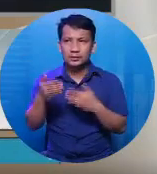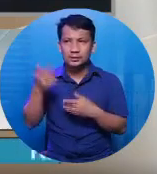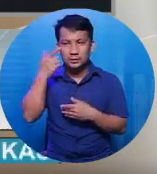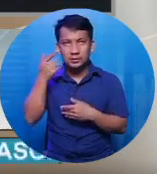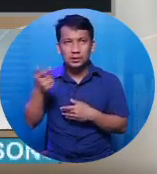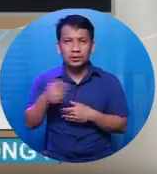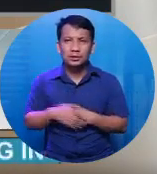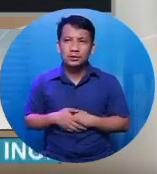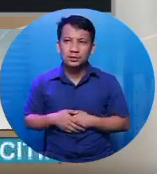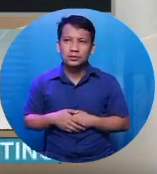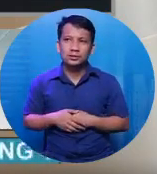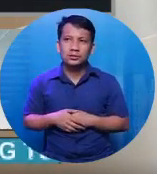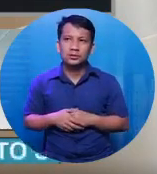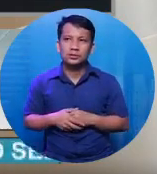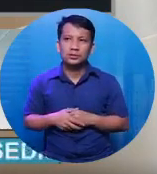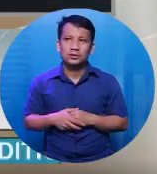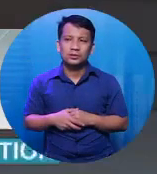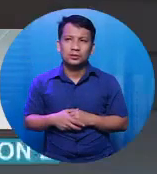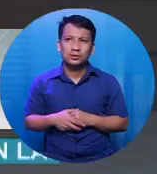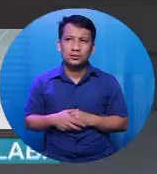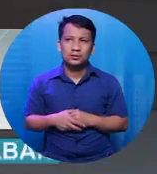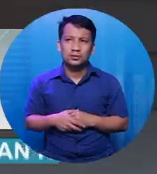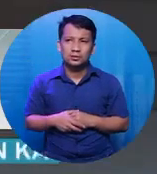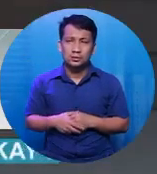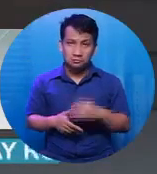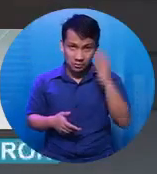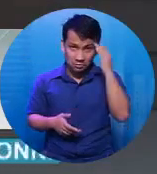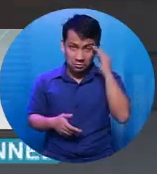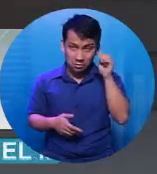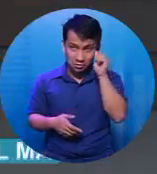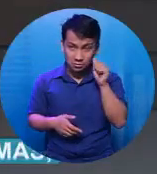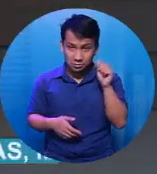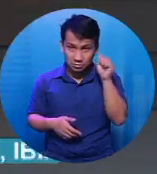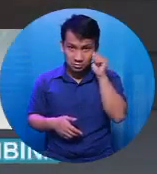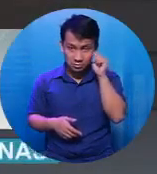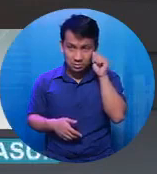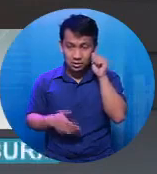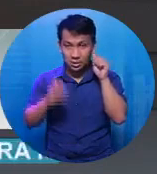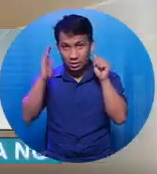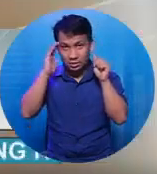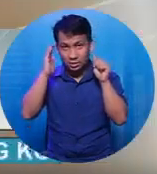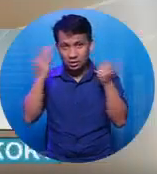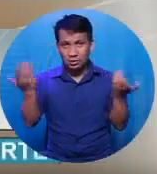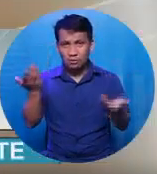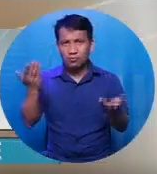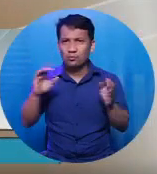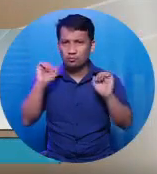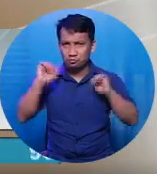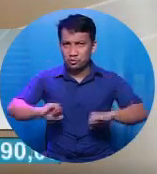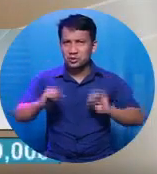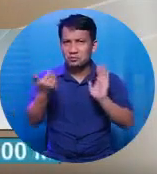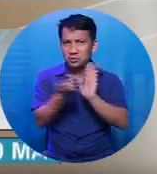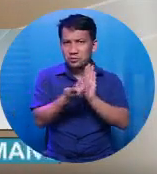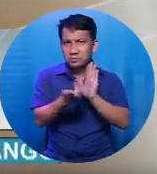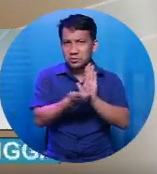Thank no you. No problem. Yan, nakikinig ka, Sir Alexis? Sige po, sir. Sige circumstantial evidence yun, yung